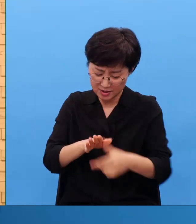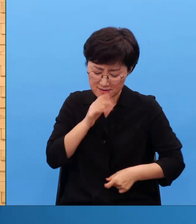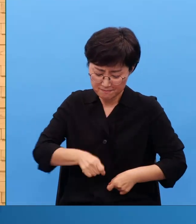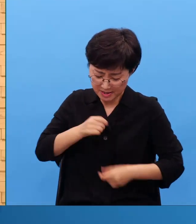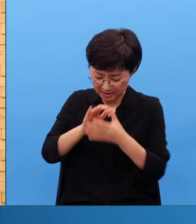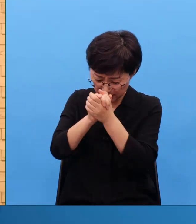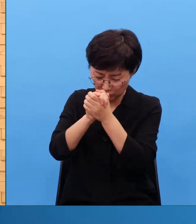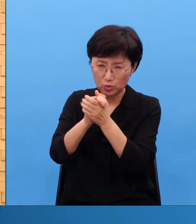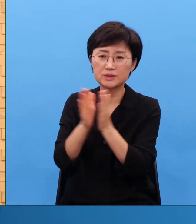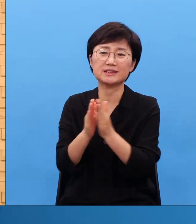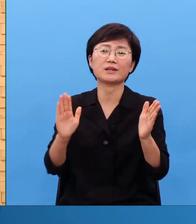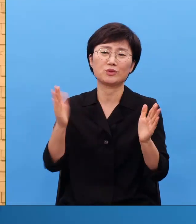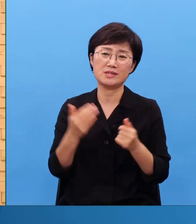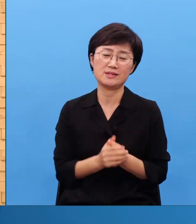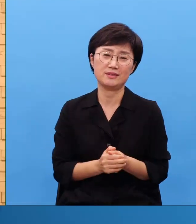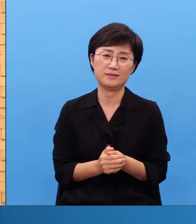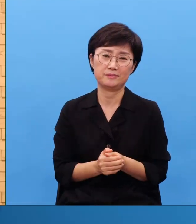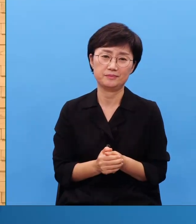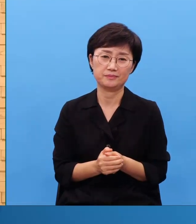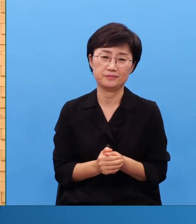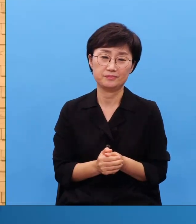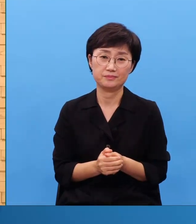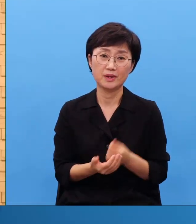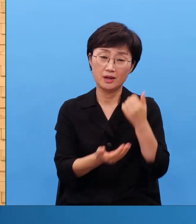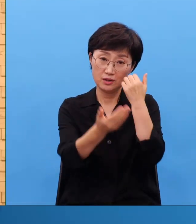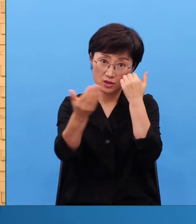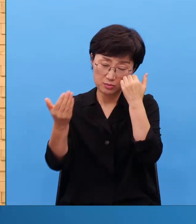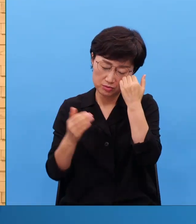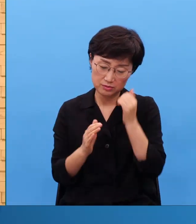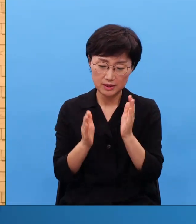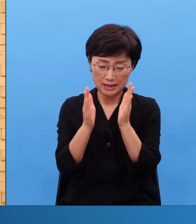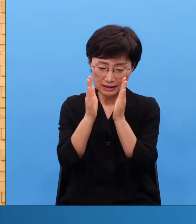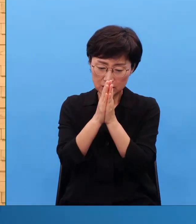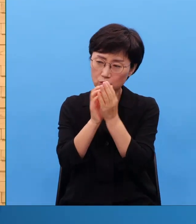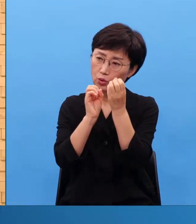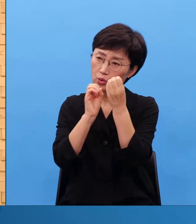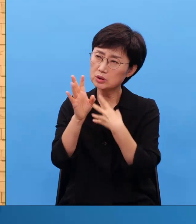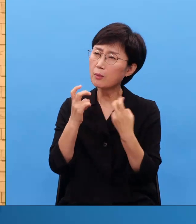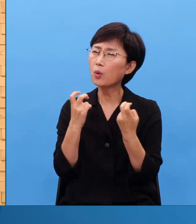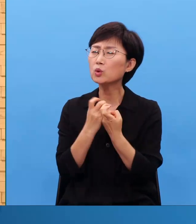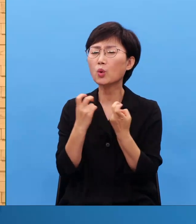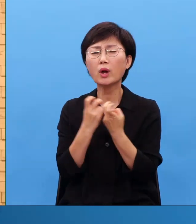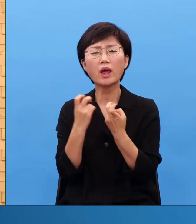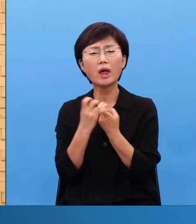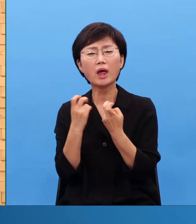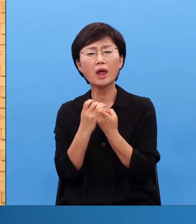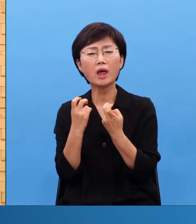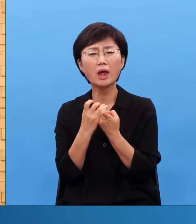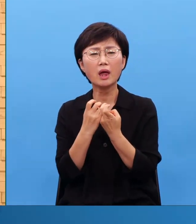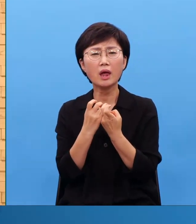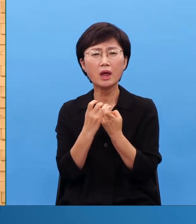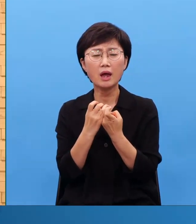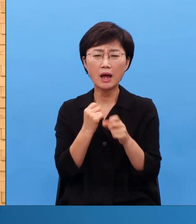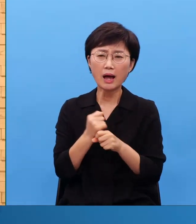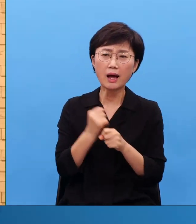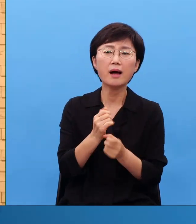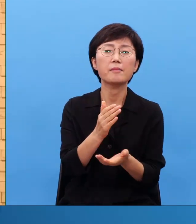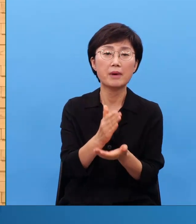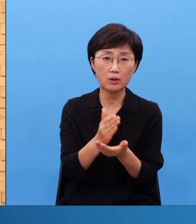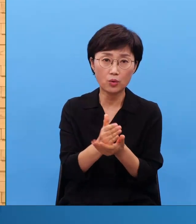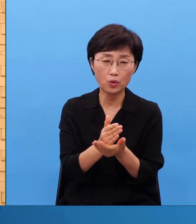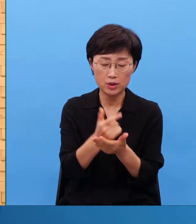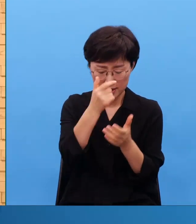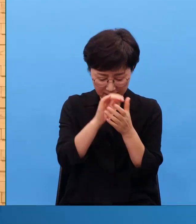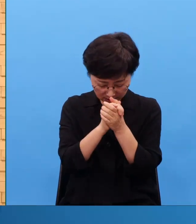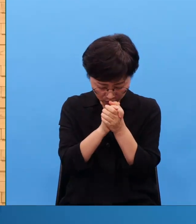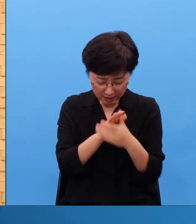started to change. 그래서 어떻게 응답이 오느냐 하는 거는 나중에 오는 것도 있잖아요. Now, prayer coming to us, sometimes it